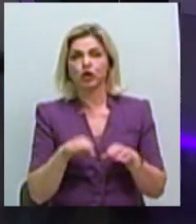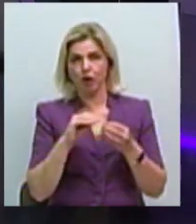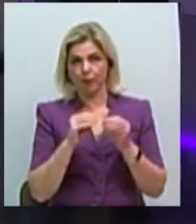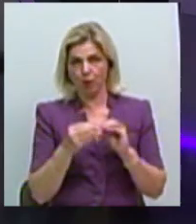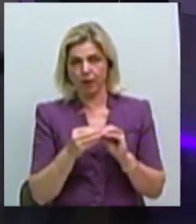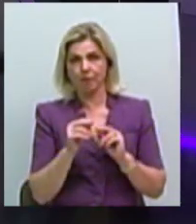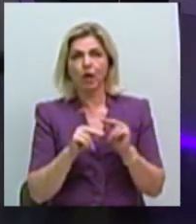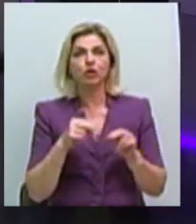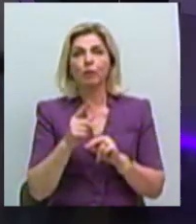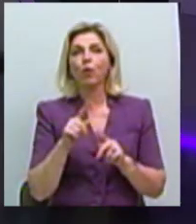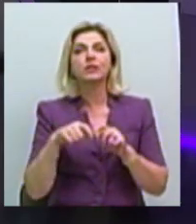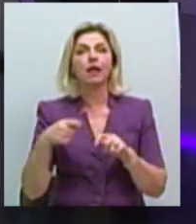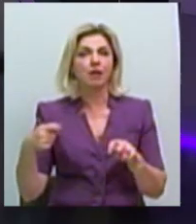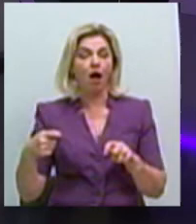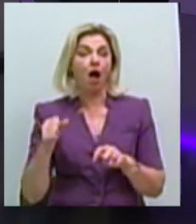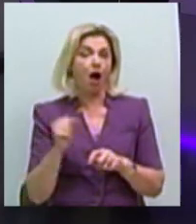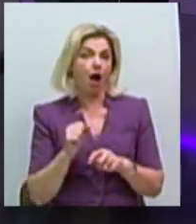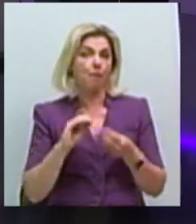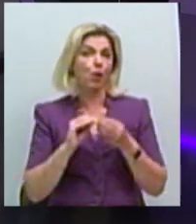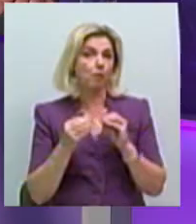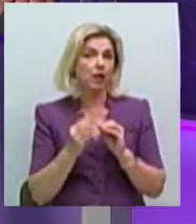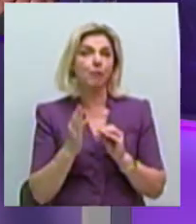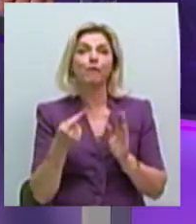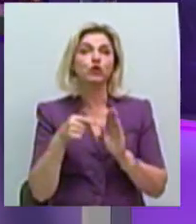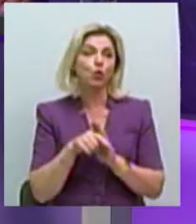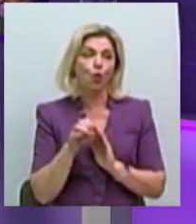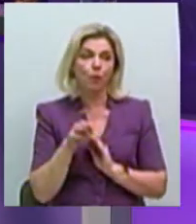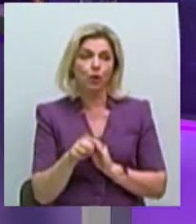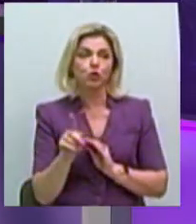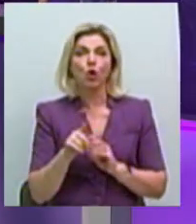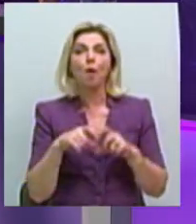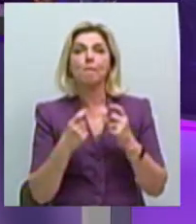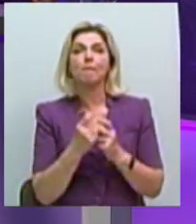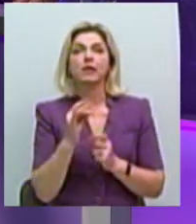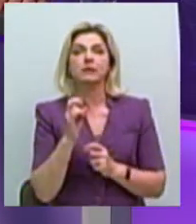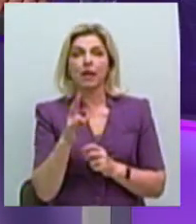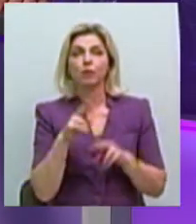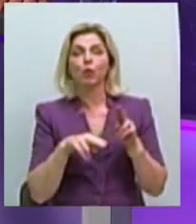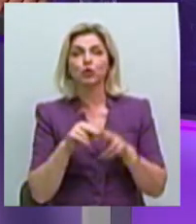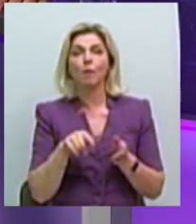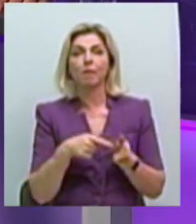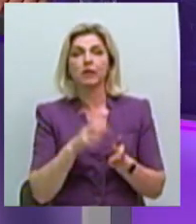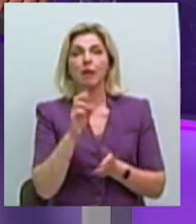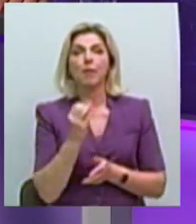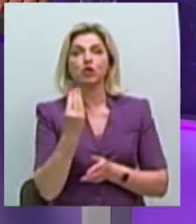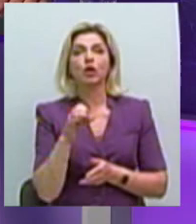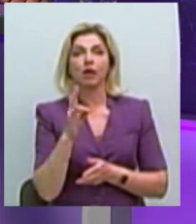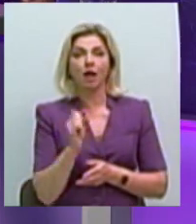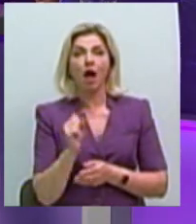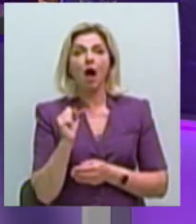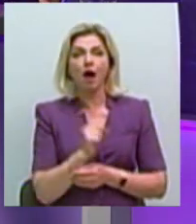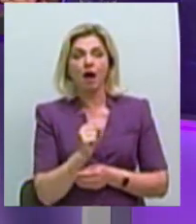які затягується. Проблема, я скажу, проблема в чому? Проблема в тому, що басейн будується в місті Баштанка, а вся відповідальність, не